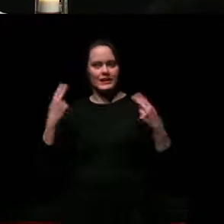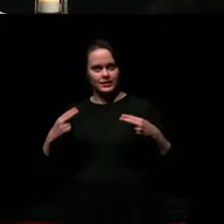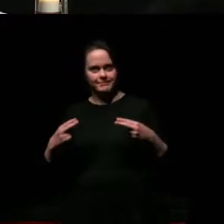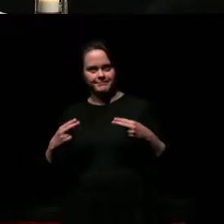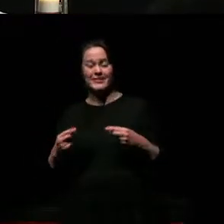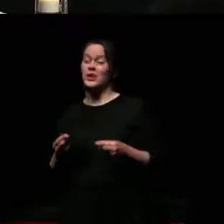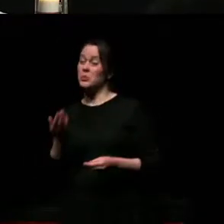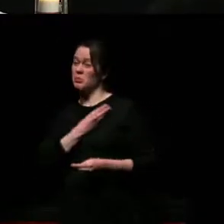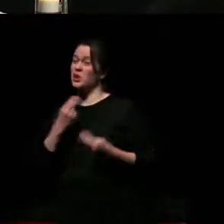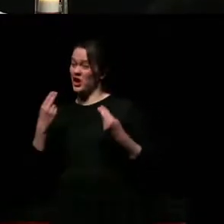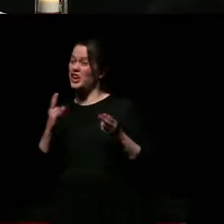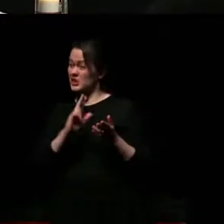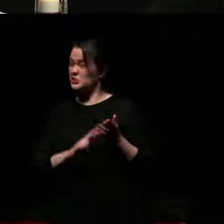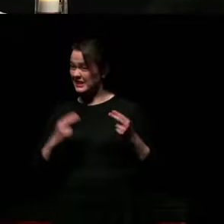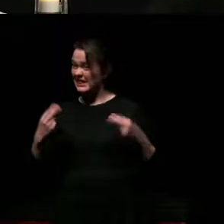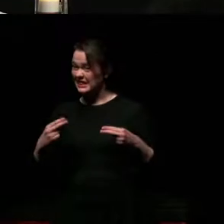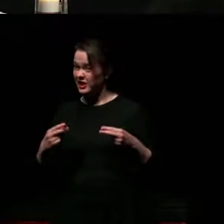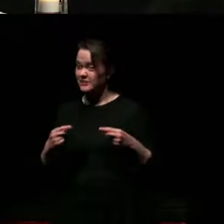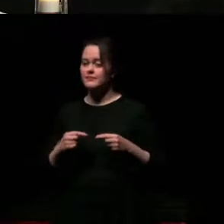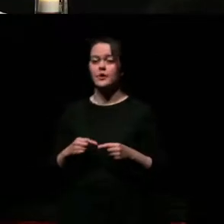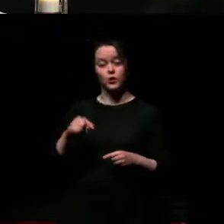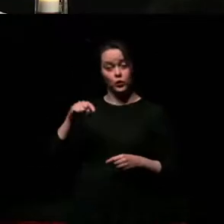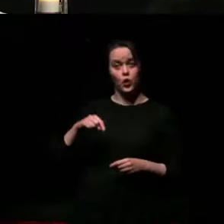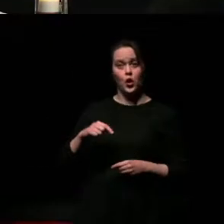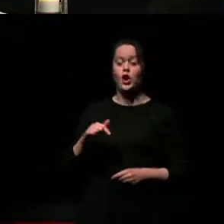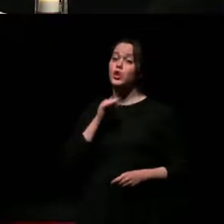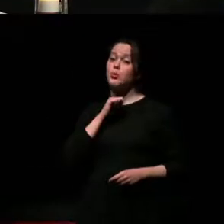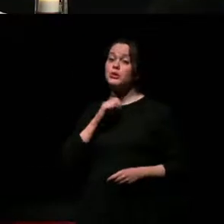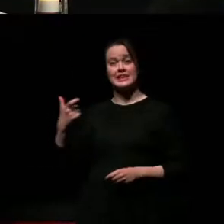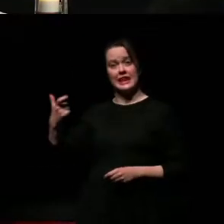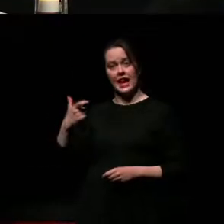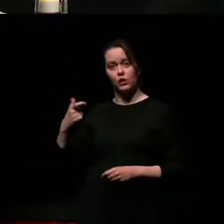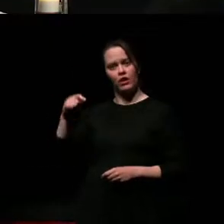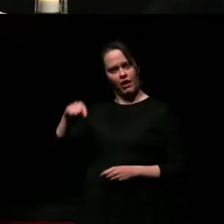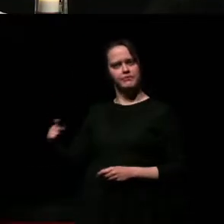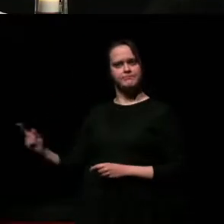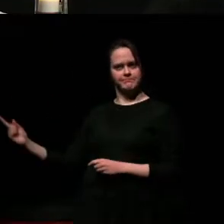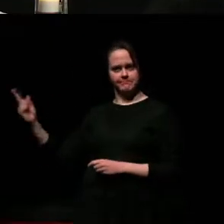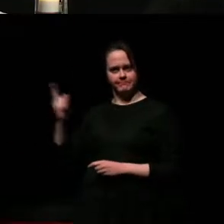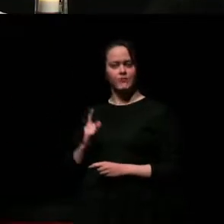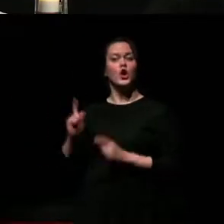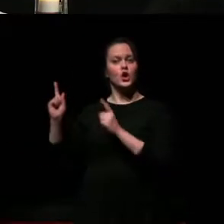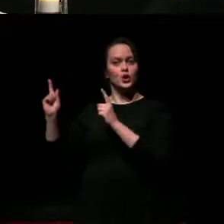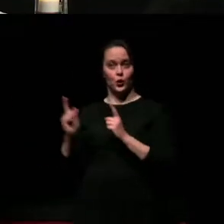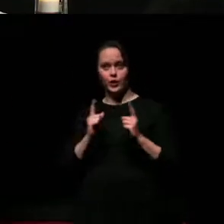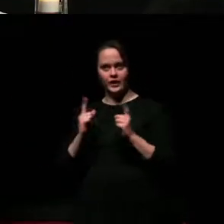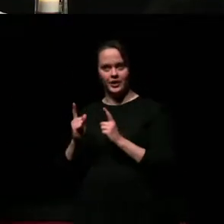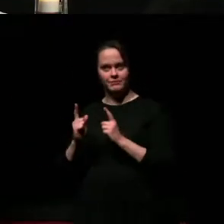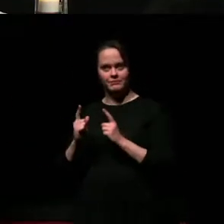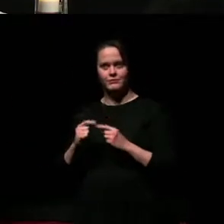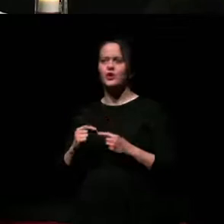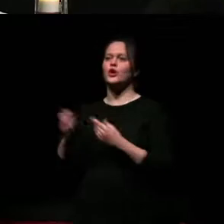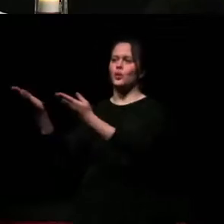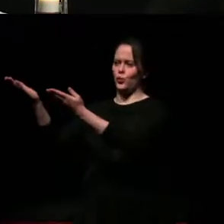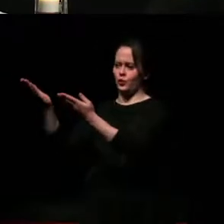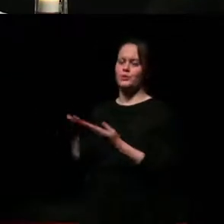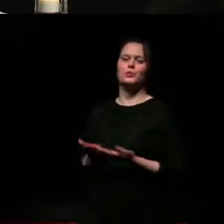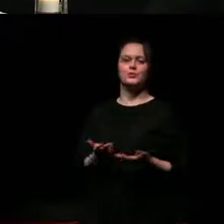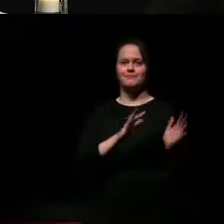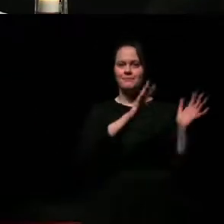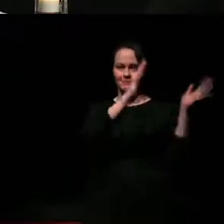innslag. Og nå skal vi altså få med oss Thomas Gerloch, som skal joike her for oss i dag. Ta han godt imot.